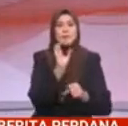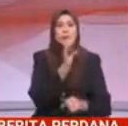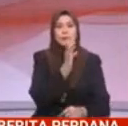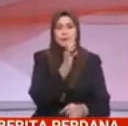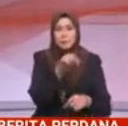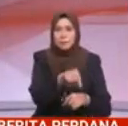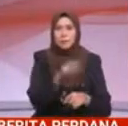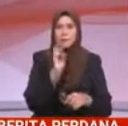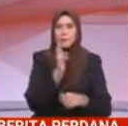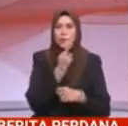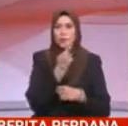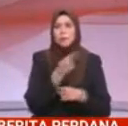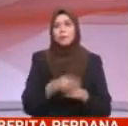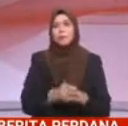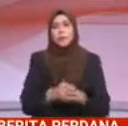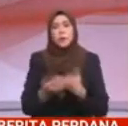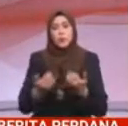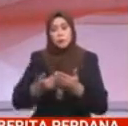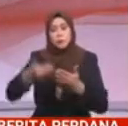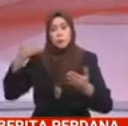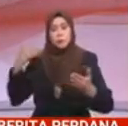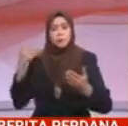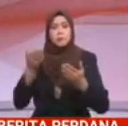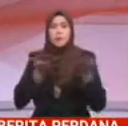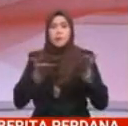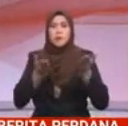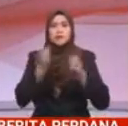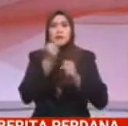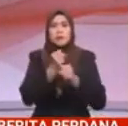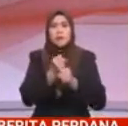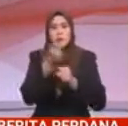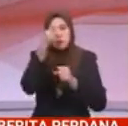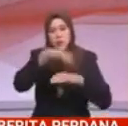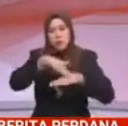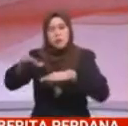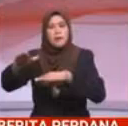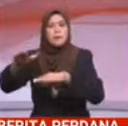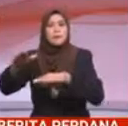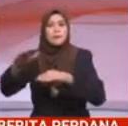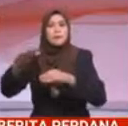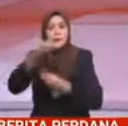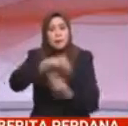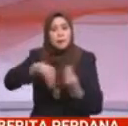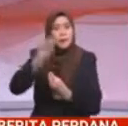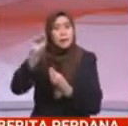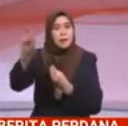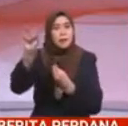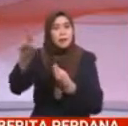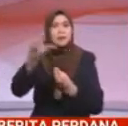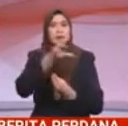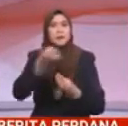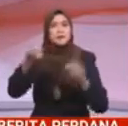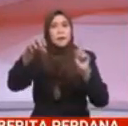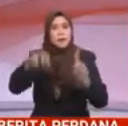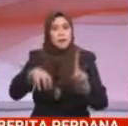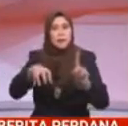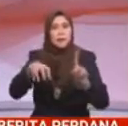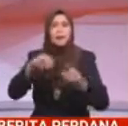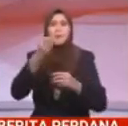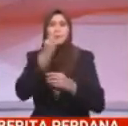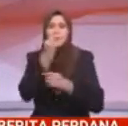Rosnizam Rosli yang sebelum ini berkhidmat menyediakan makanan buat jemaah haji di Madinah dan Mekah antara yang menerima tawaran